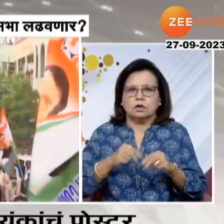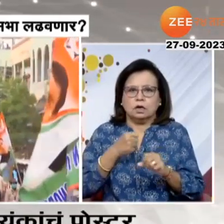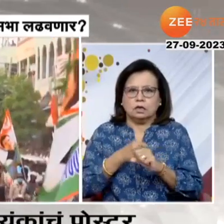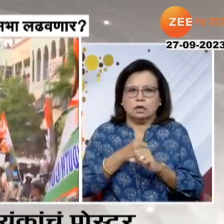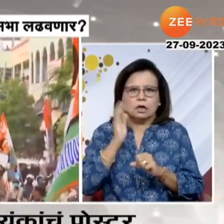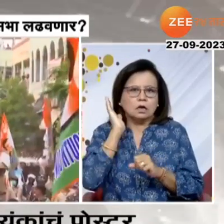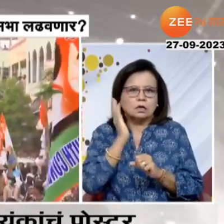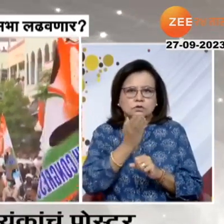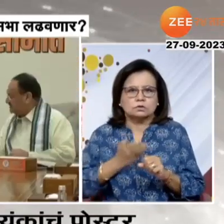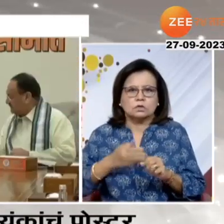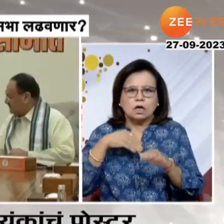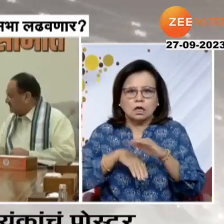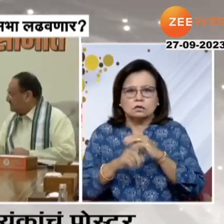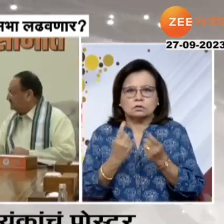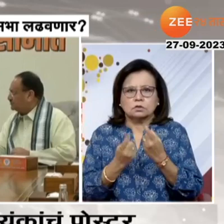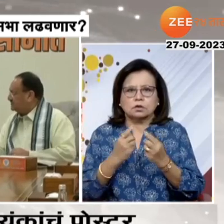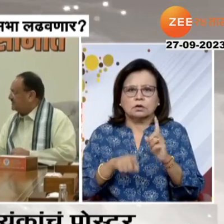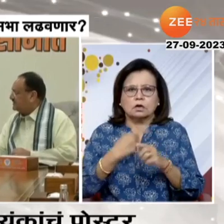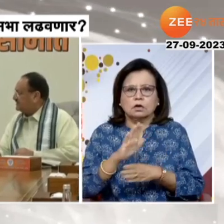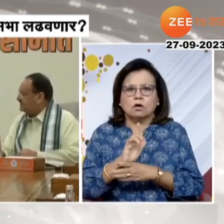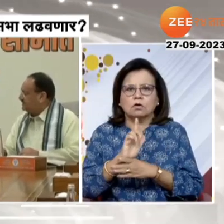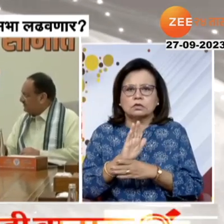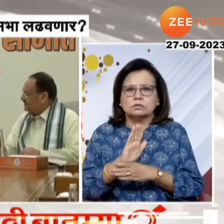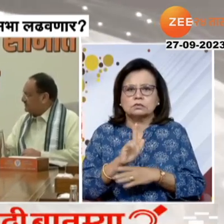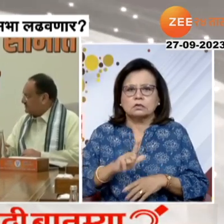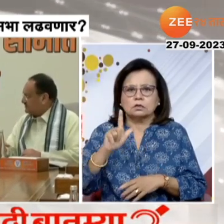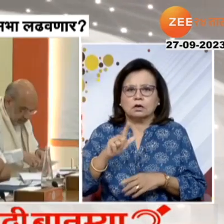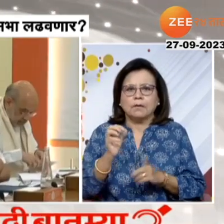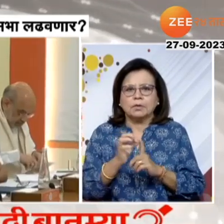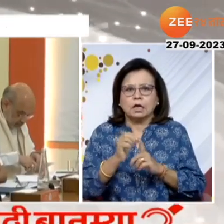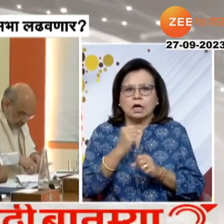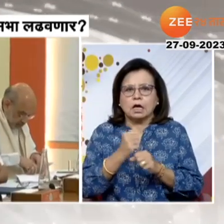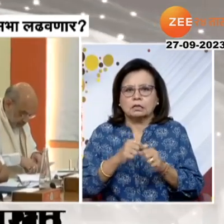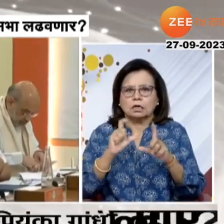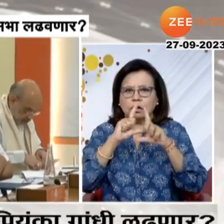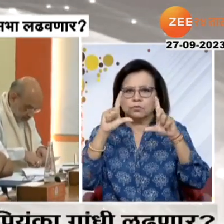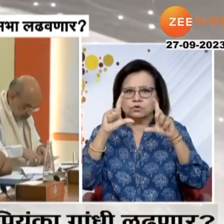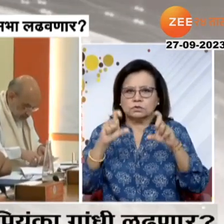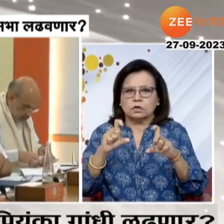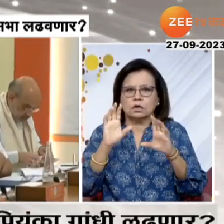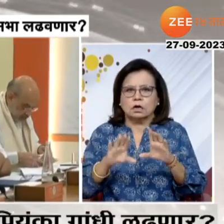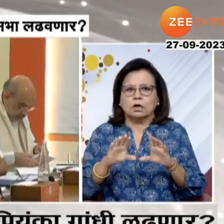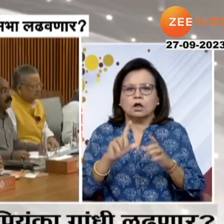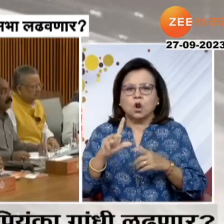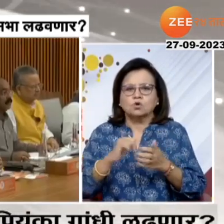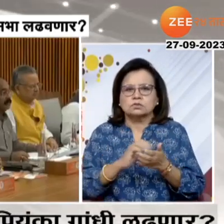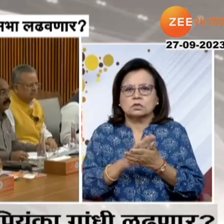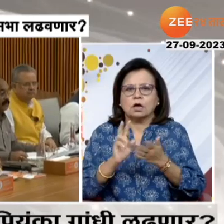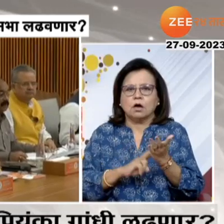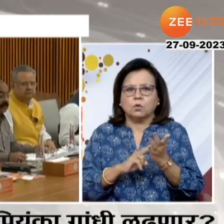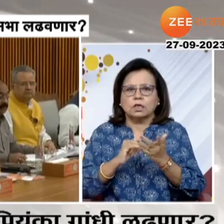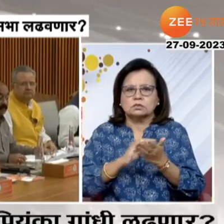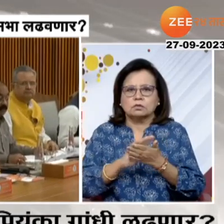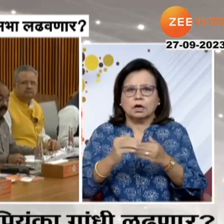मतदारसंघातून त्या निवडणूक लढण्याचा अंदाज वर्तवला जातोय. अंतरिम सर्व्हेनंतर काँग्रेस नेत्यांनी प्रियंका गांधींचं पोस्टर लावलंय,